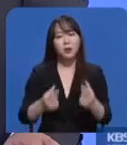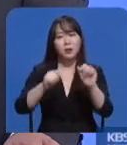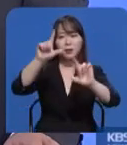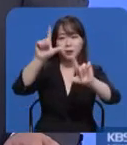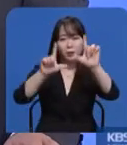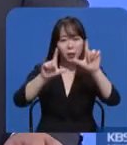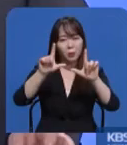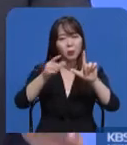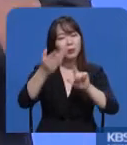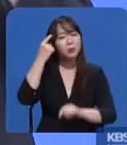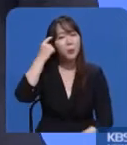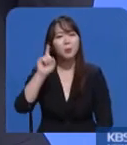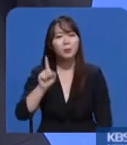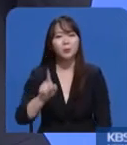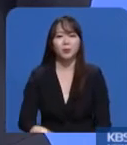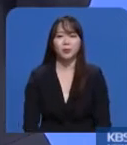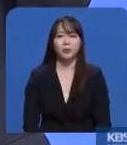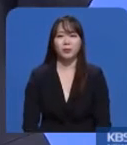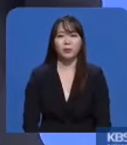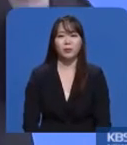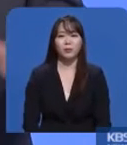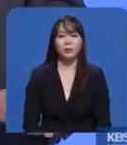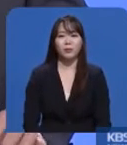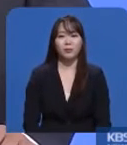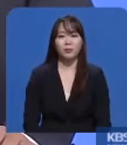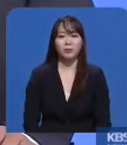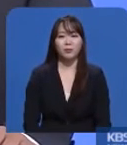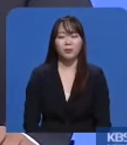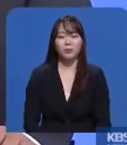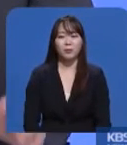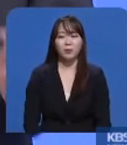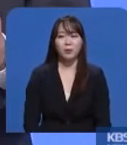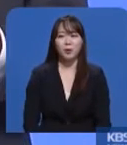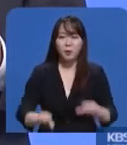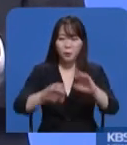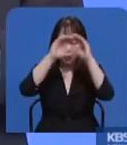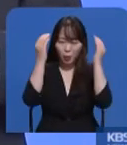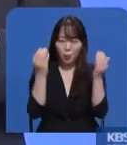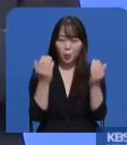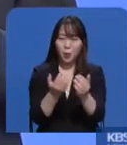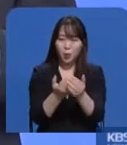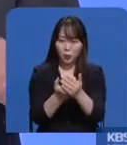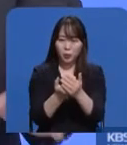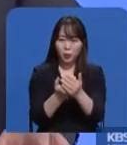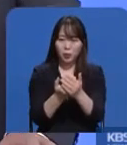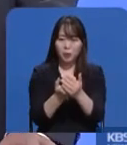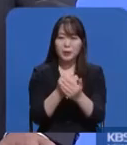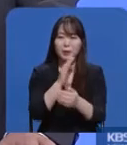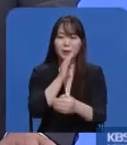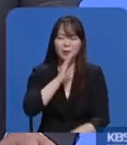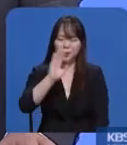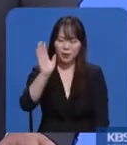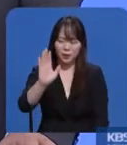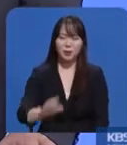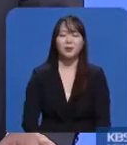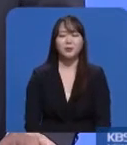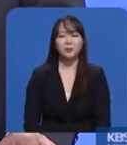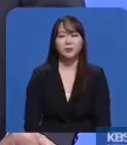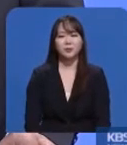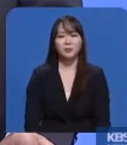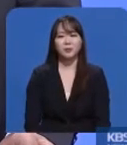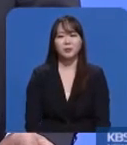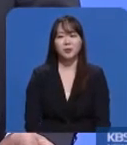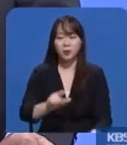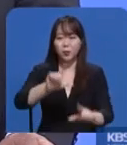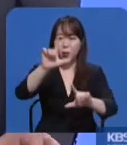태도들에 대해서 어떻게 생각하십니까? 전부 다 왜곡된 사실이 아닌 전부 것이고요. 전부 왜곡입니다. 네, 이게 예를